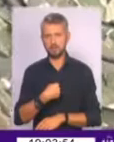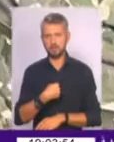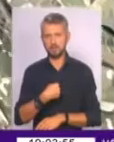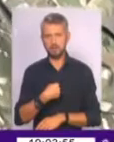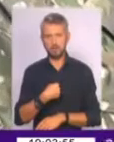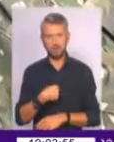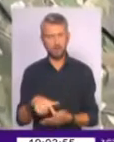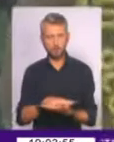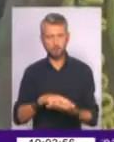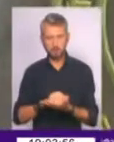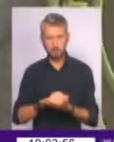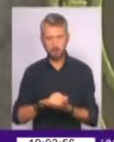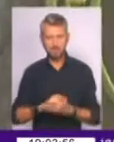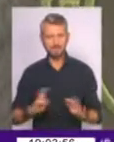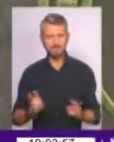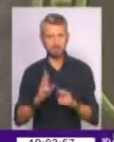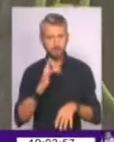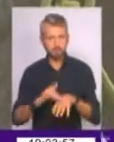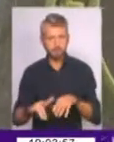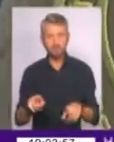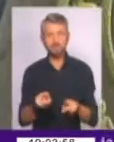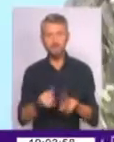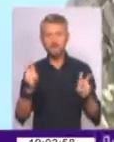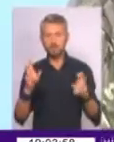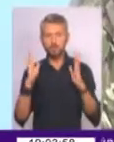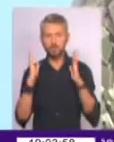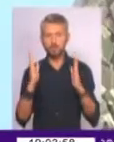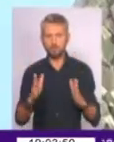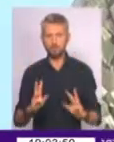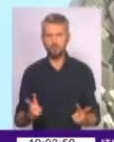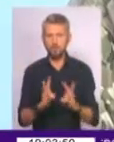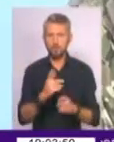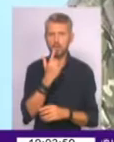розбили, спалили в так званому коридорі. Вогонь, кров,